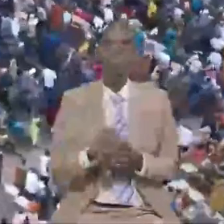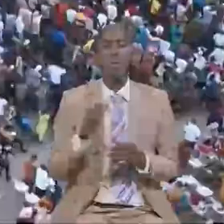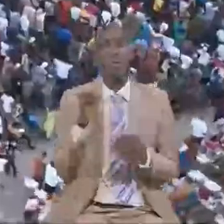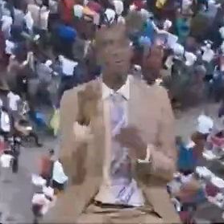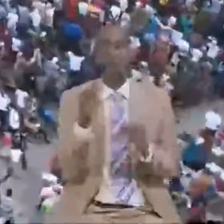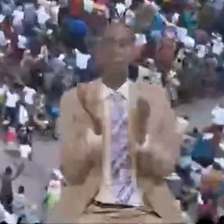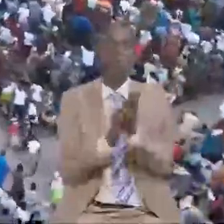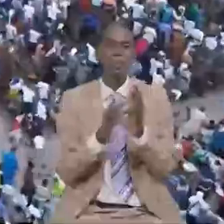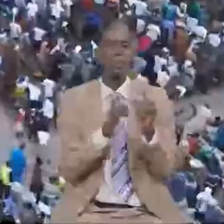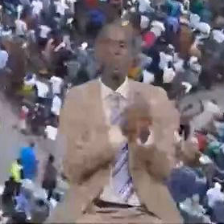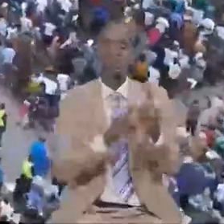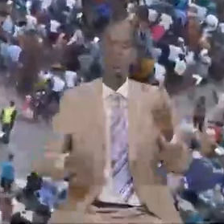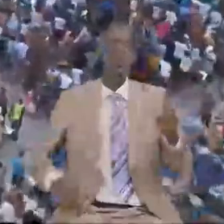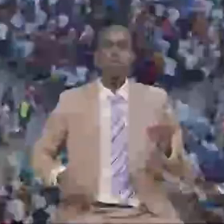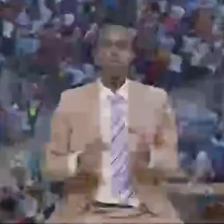Gloire à Dieu.